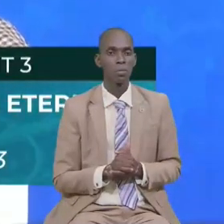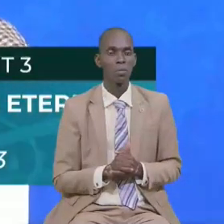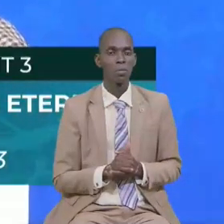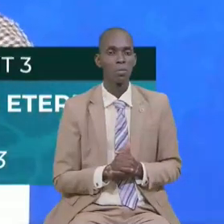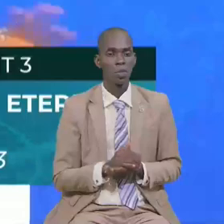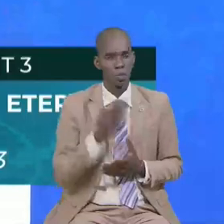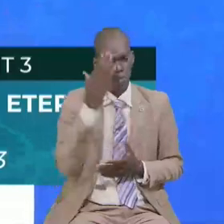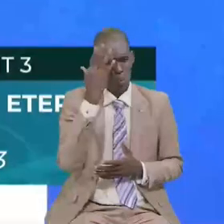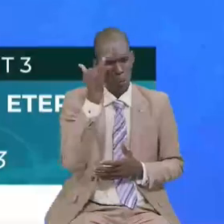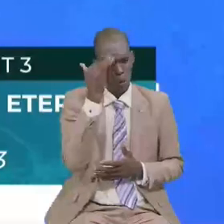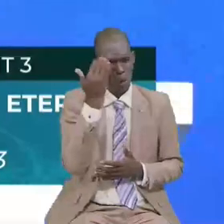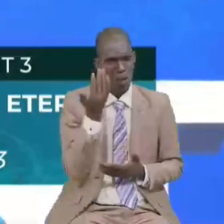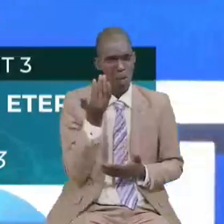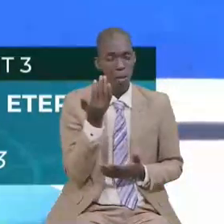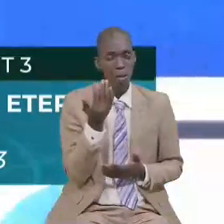pourquoi?